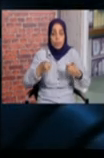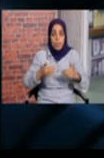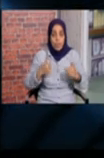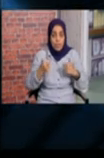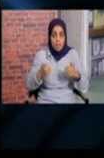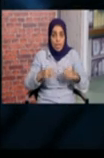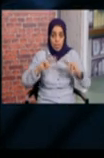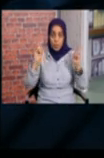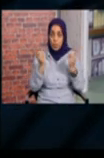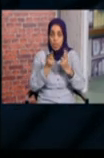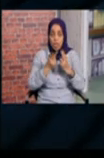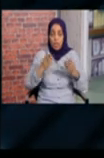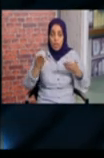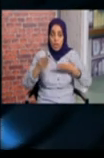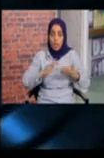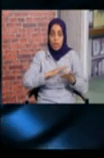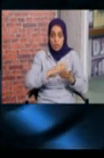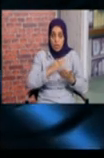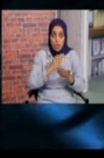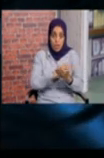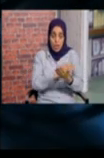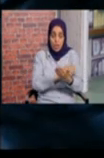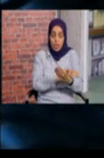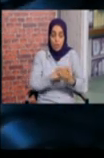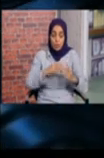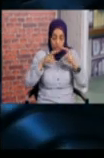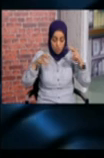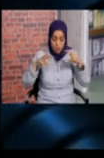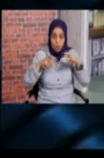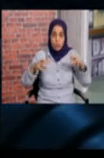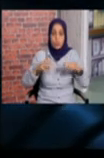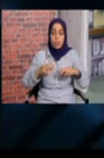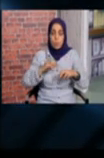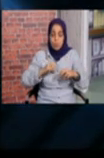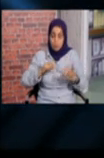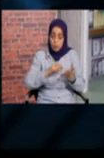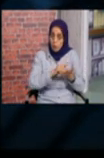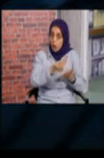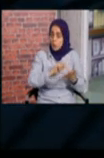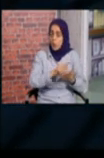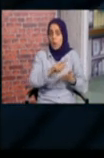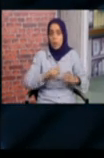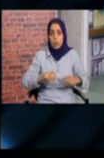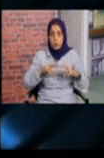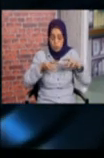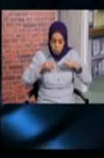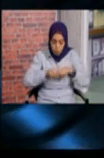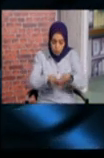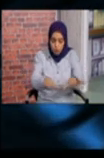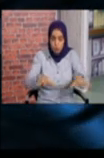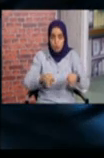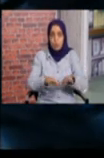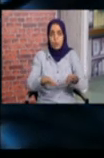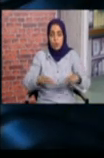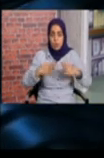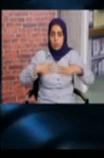دولي لمكافحه هذا المرض نتيجه الحقيقه سرعه انتشاره. يعني احصائيات منظمه